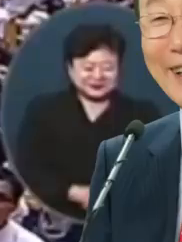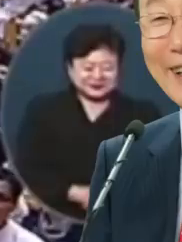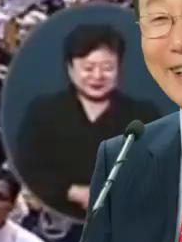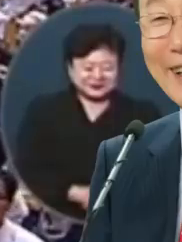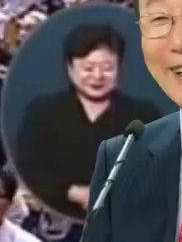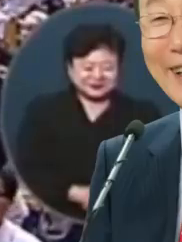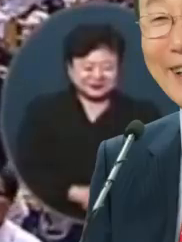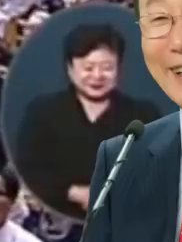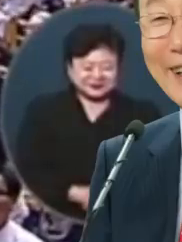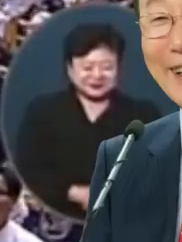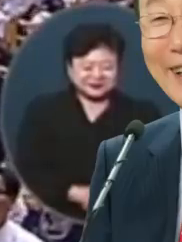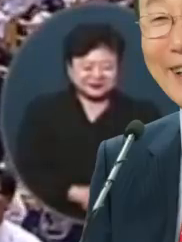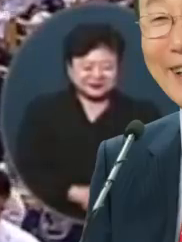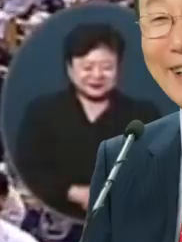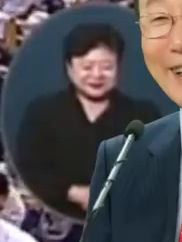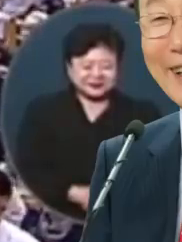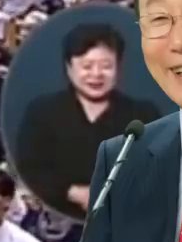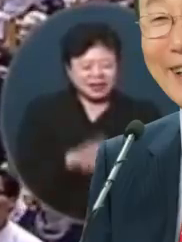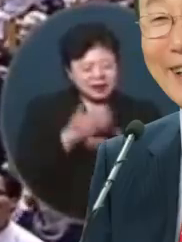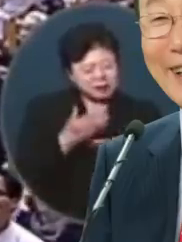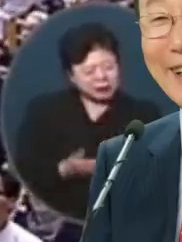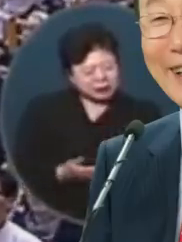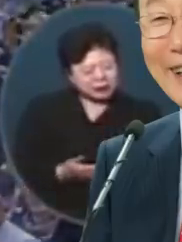하면 받은 것 같기도 하고 안 받은 것 같기도 하고